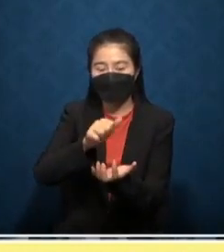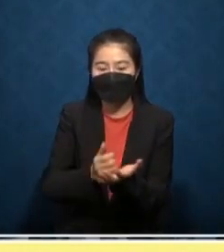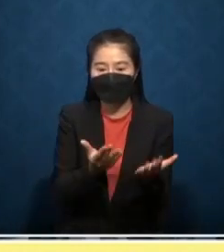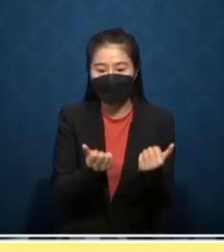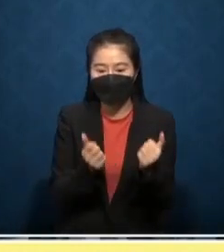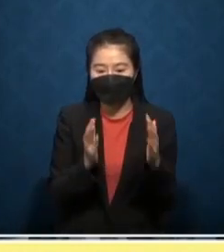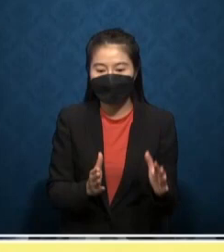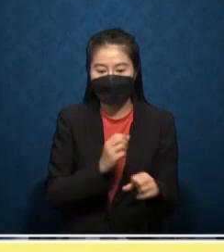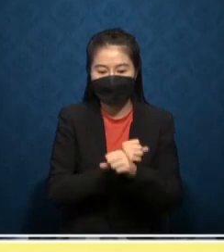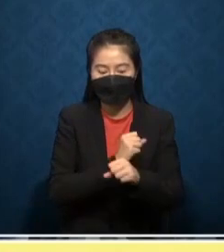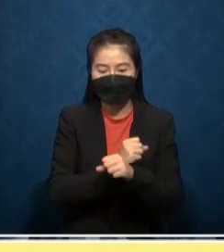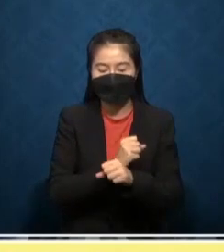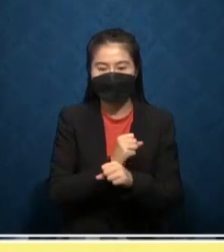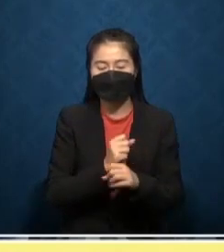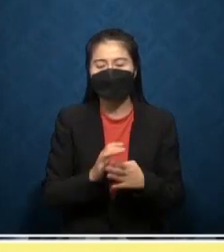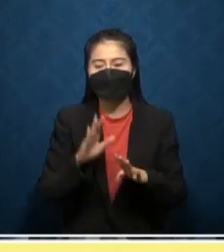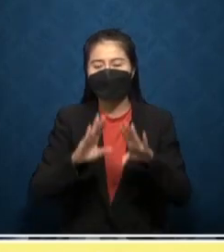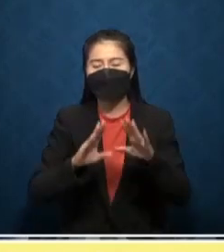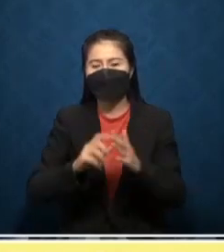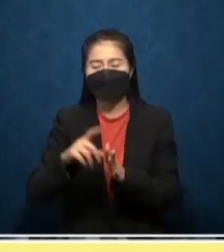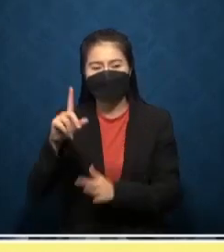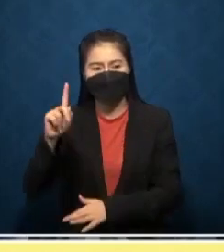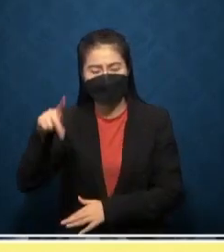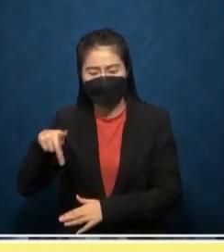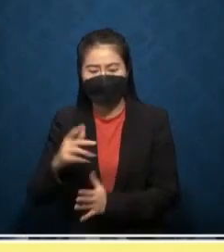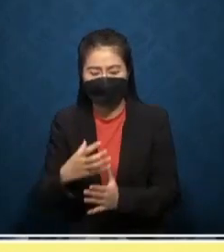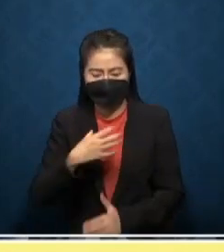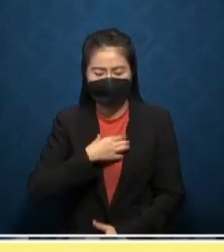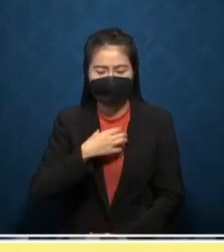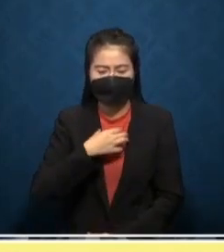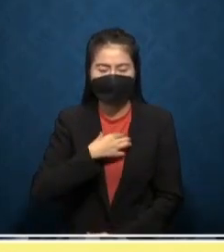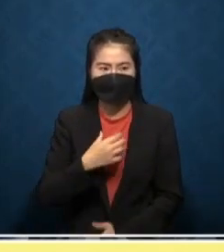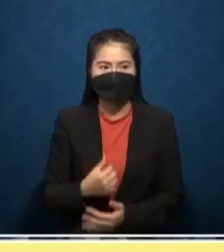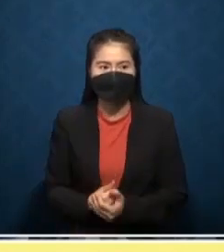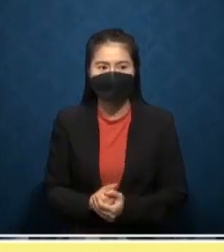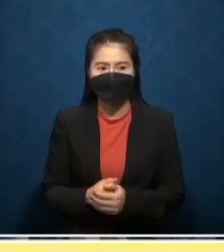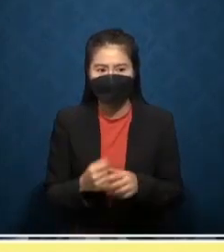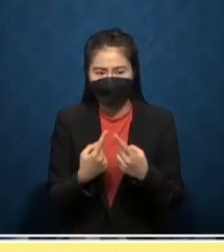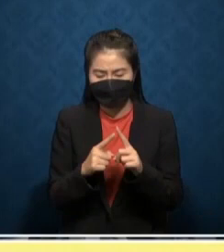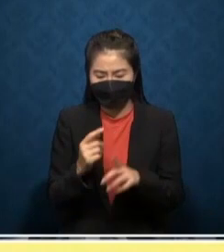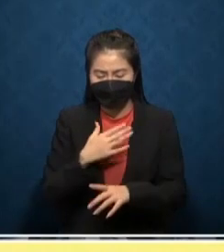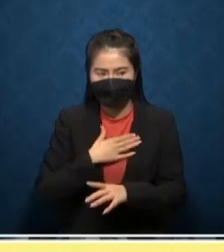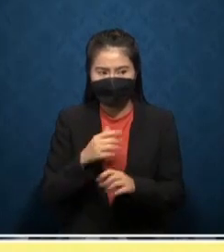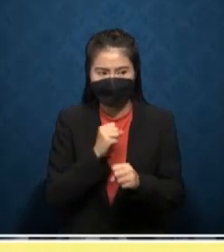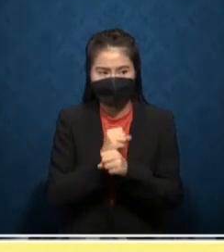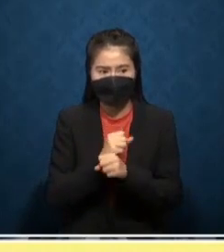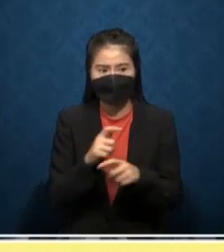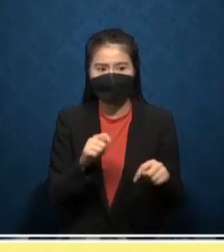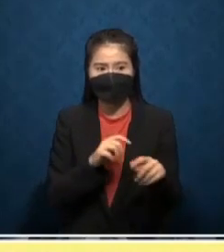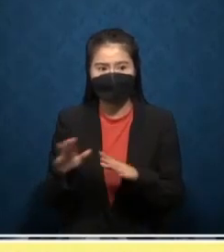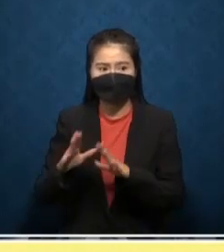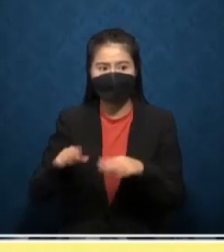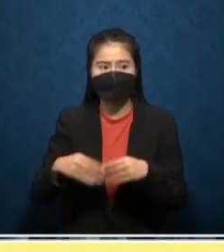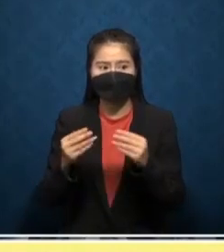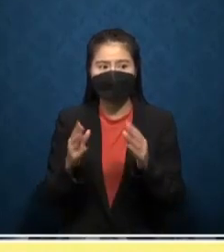่ผมยงทำระเบียดต่ เรานั้นไม่ทันในส่วนของสเต็ต่อไปหลจากนี้แล้ว นิค